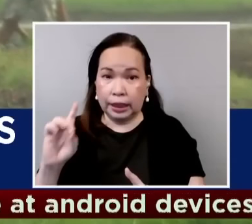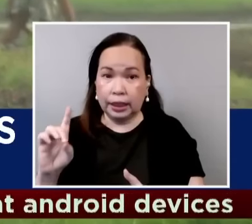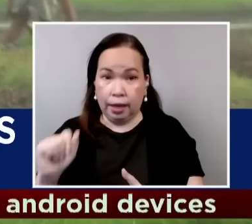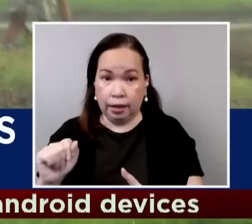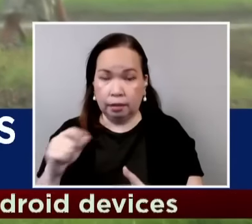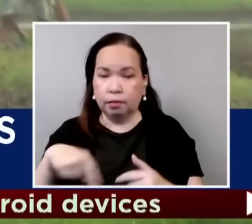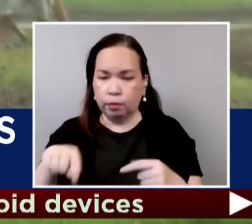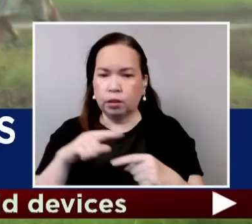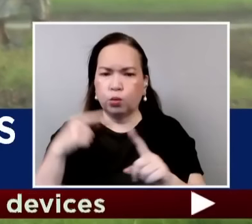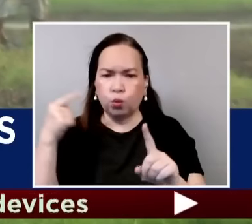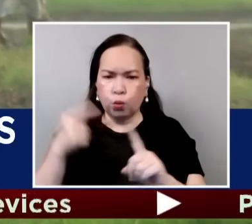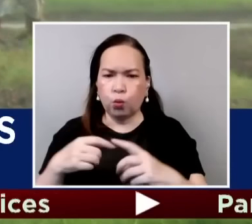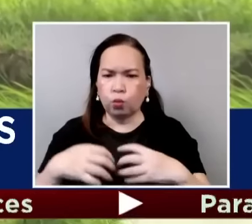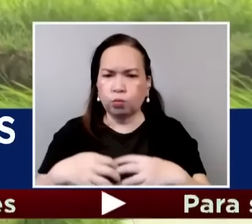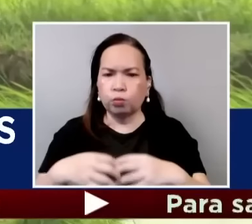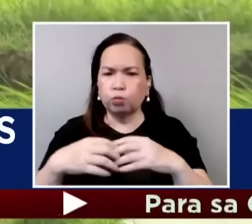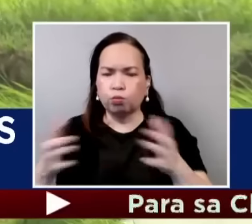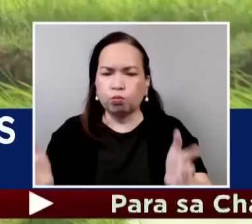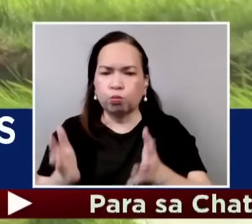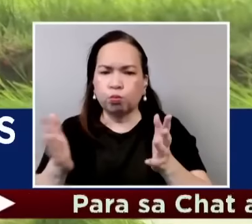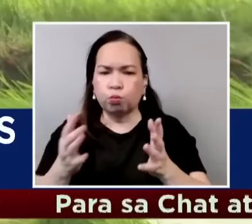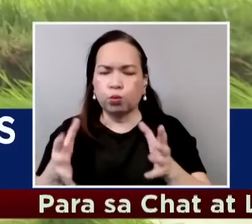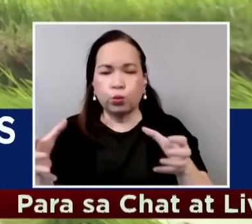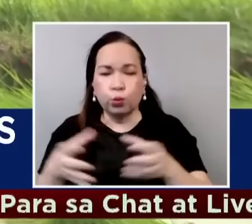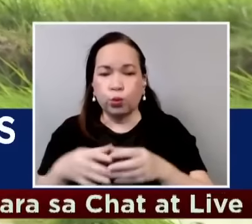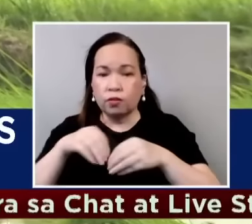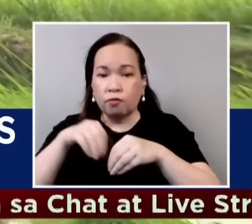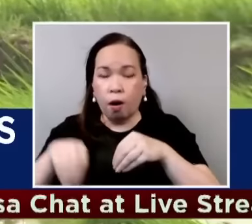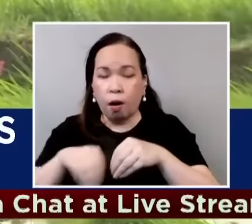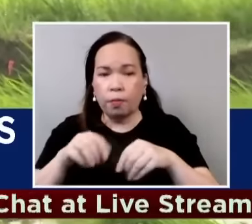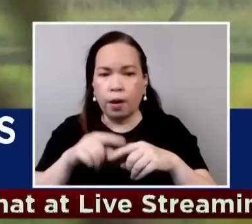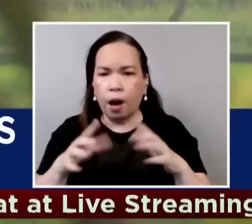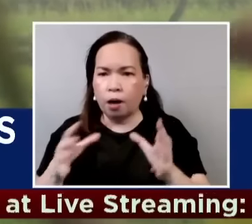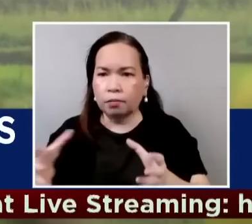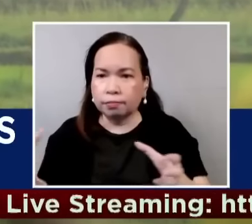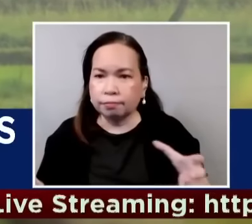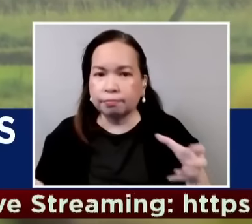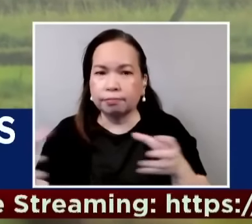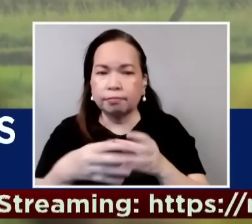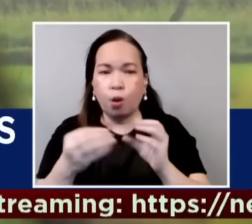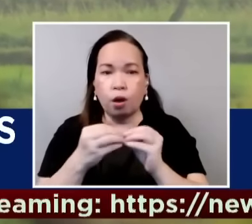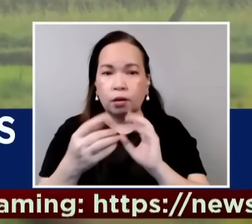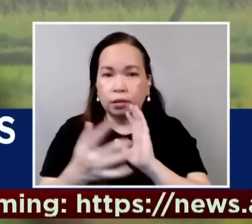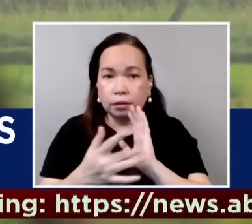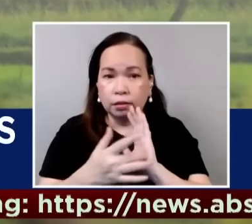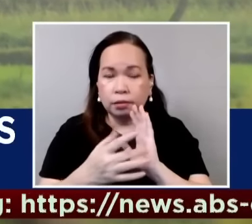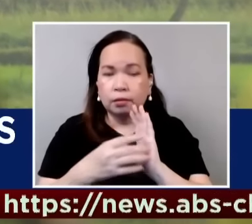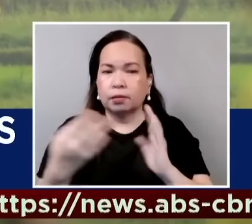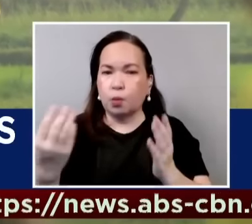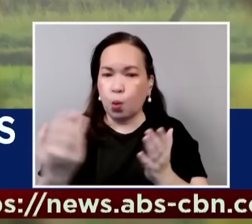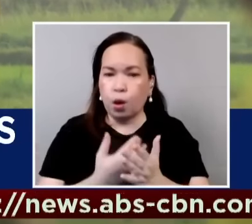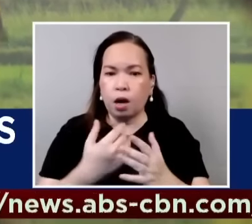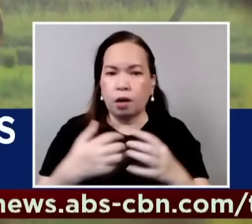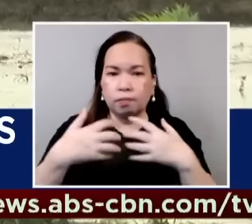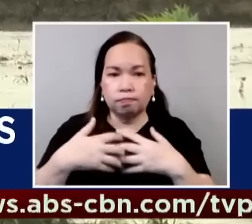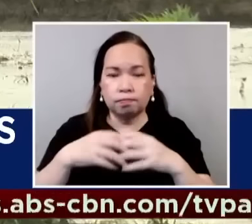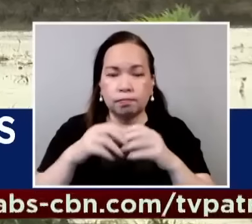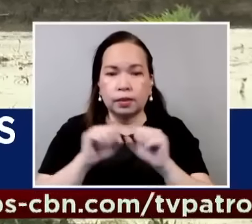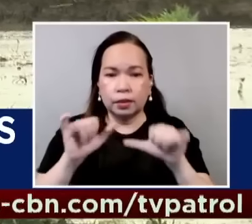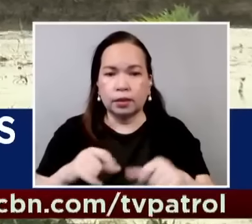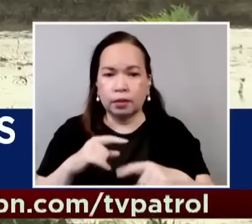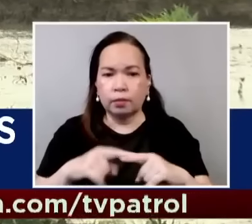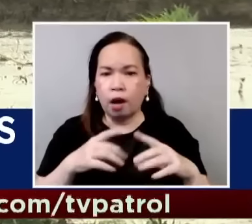ang sektor ng agrikultura ng bansa sa pamamagitan ng consolidation, modernization, mechanization at pagpapalakas ng value